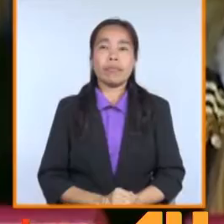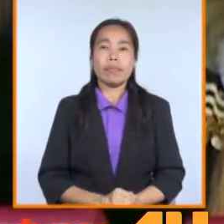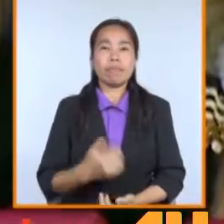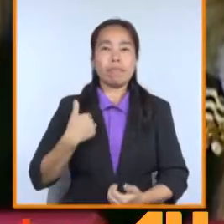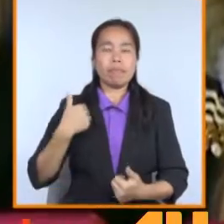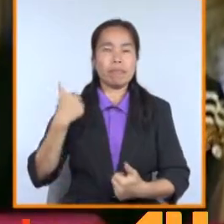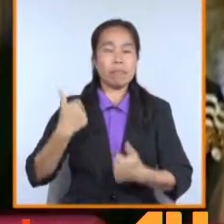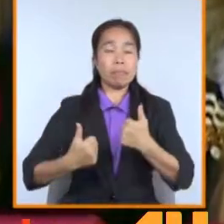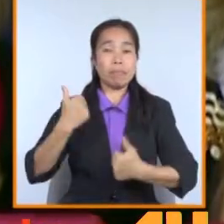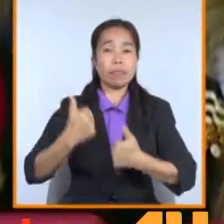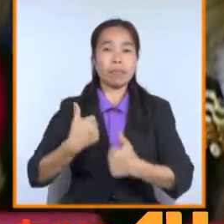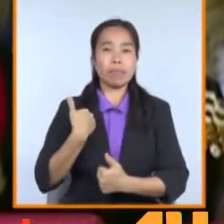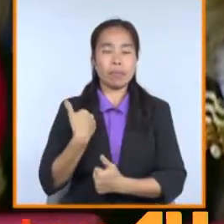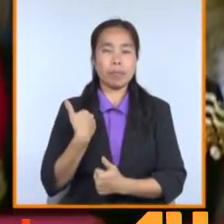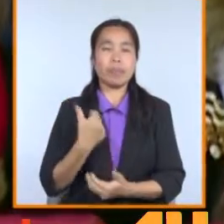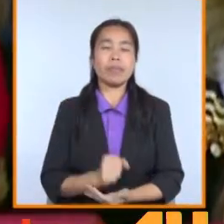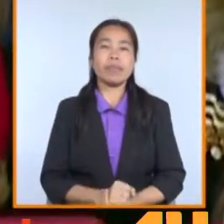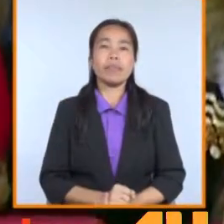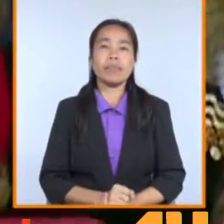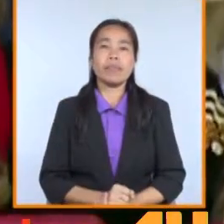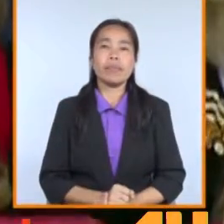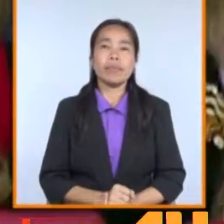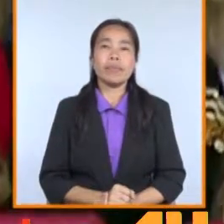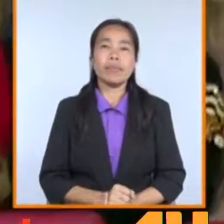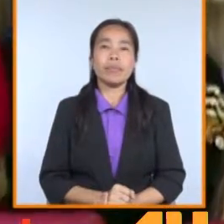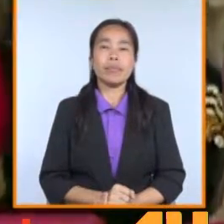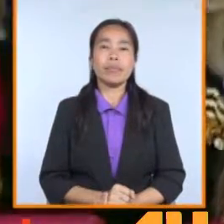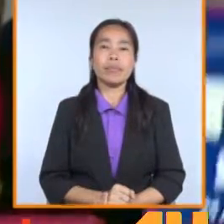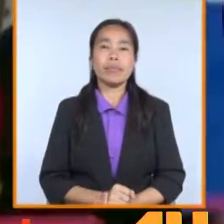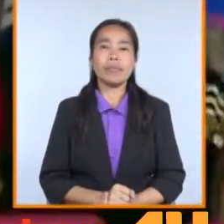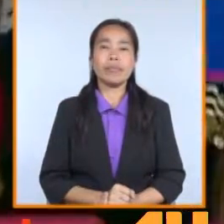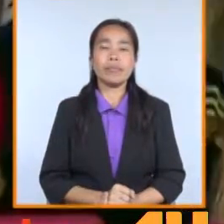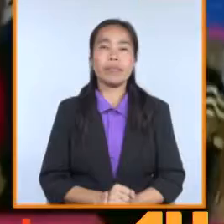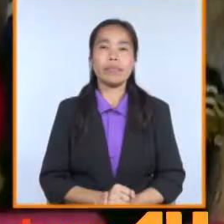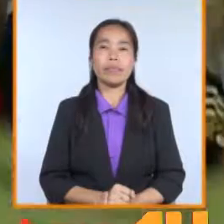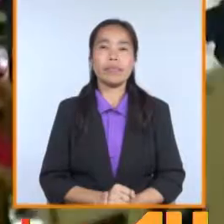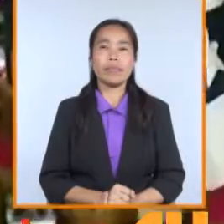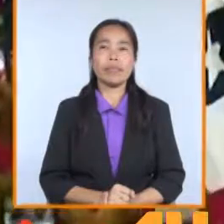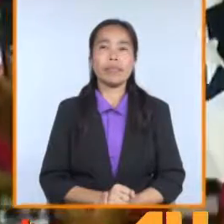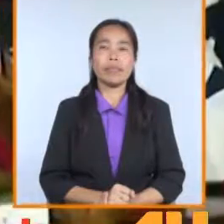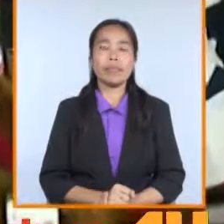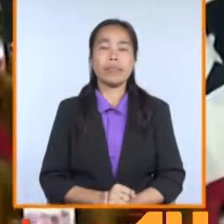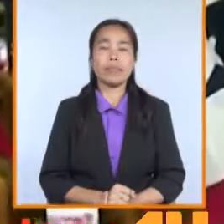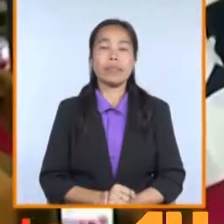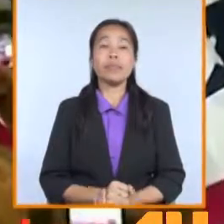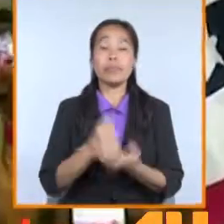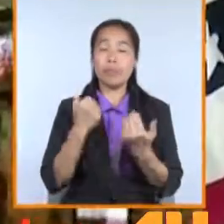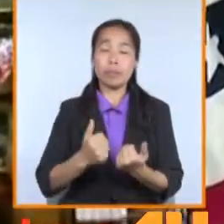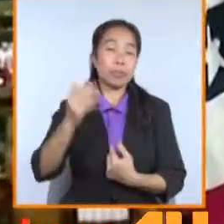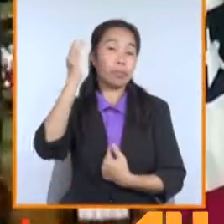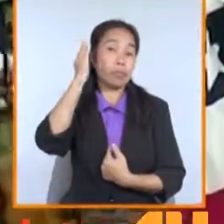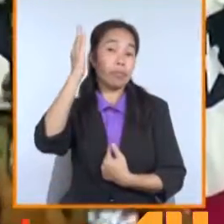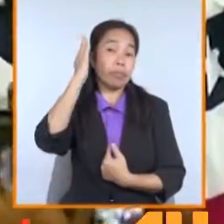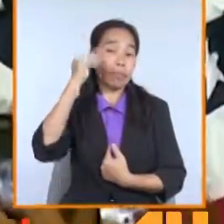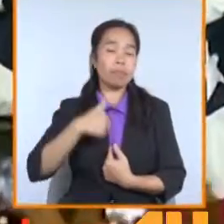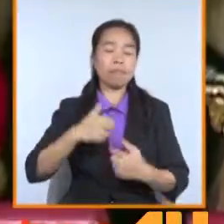But he made a deal with the devil. She's the devil. He made a deal with the devil. It's true. เวทีหาเสียงฝั่ง